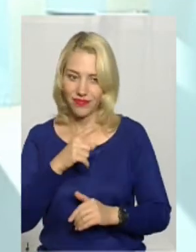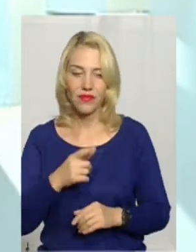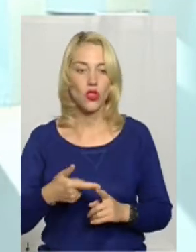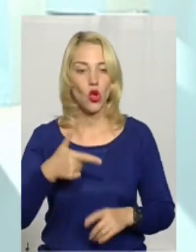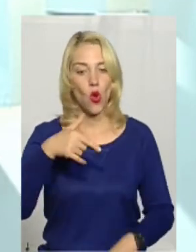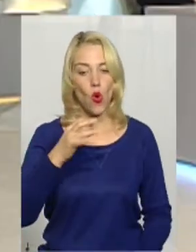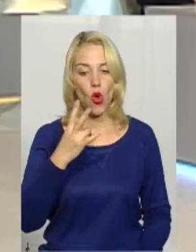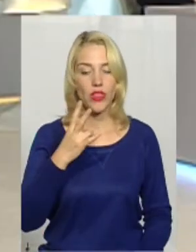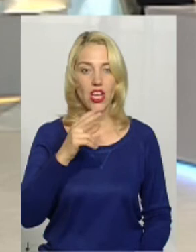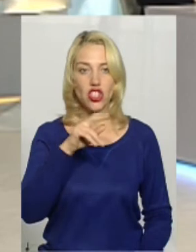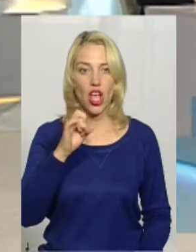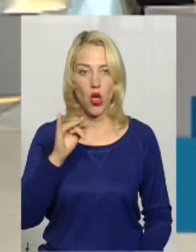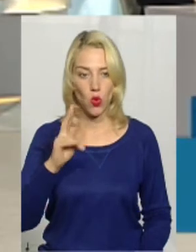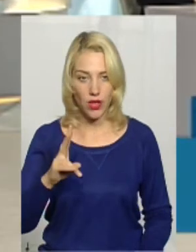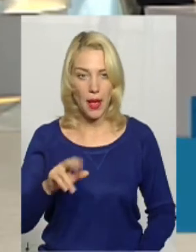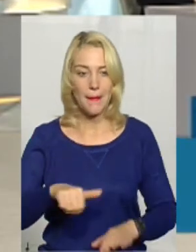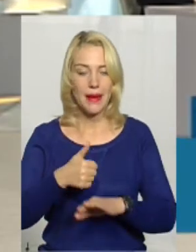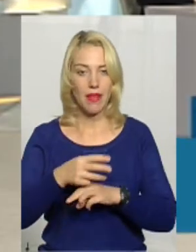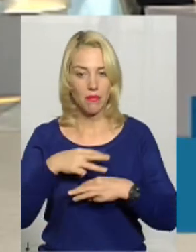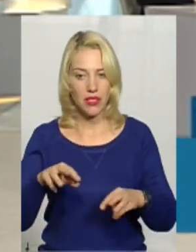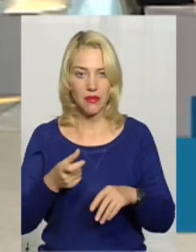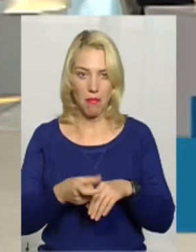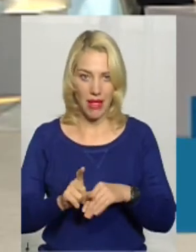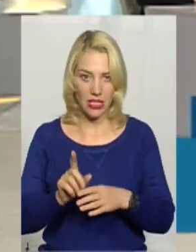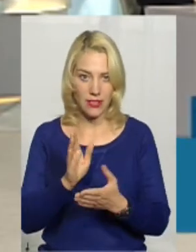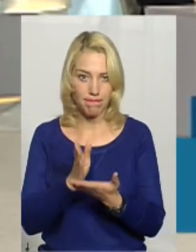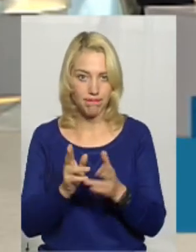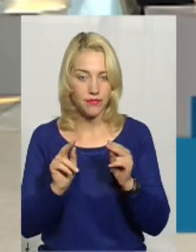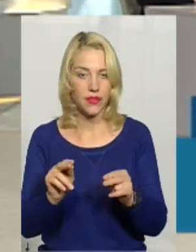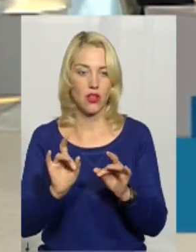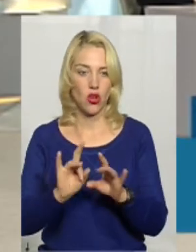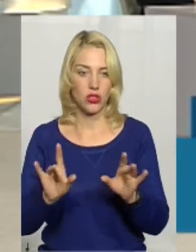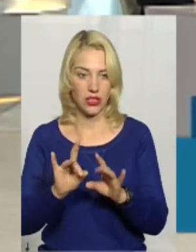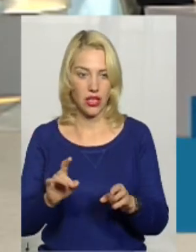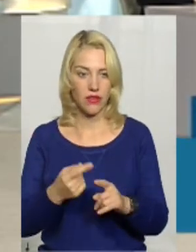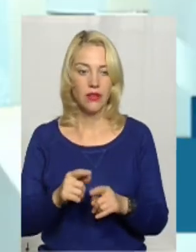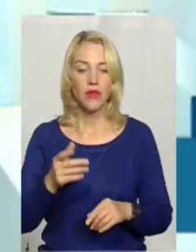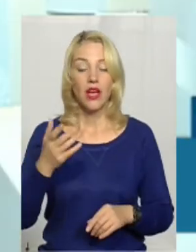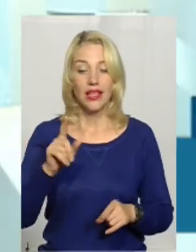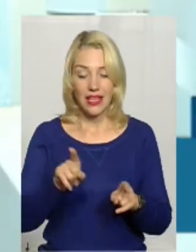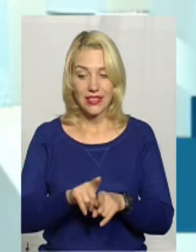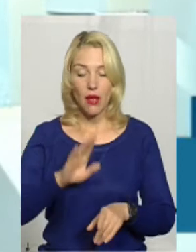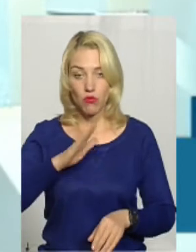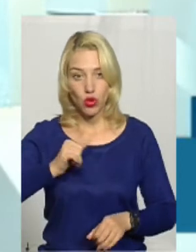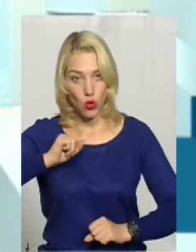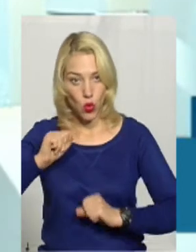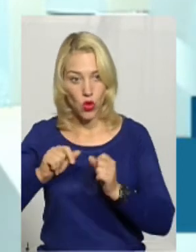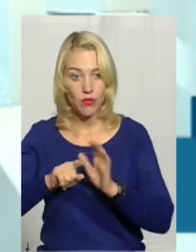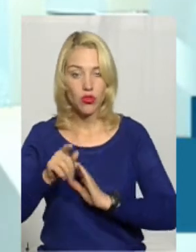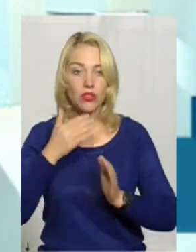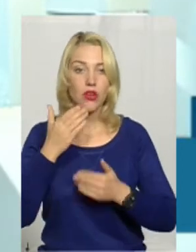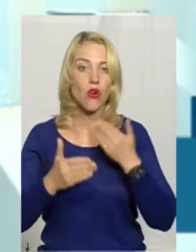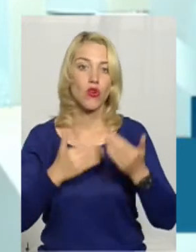про це сказав, дуже відверто. І так само, коли ми почали запитувати, мої колеги були від Всеукраїнської аграрної ради вчора на